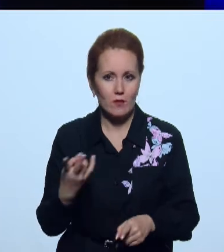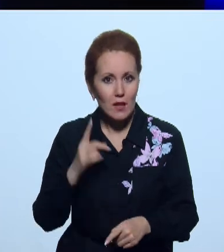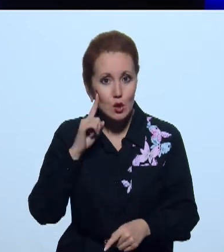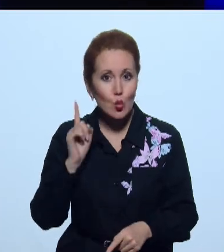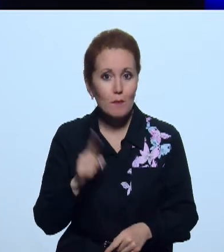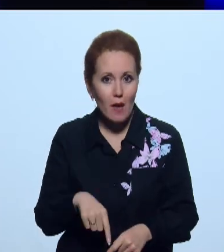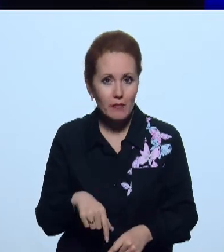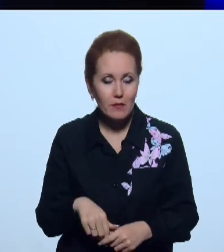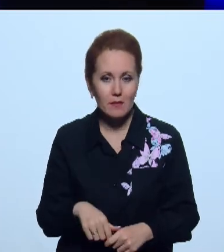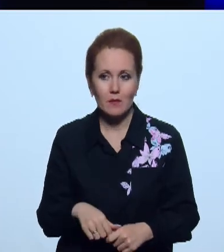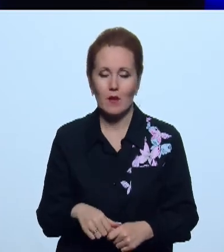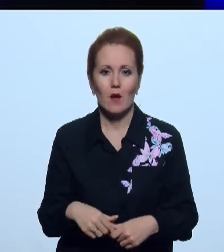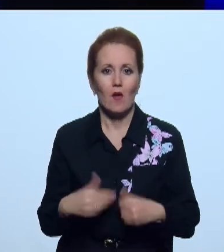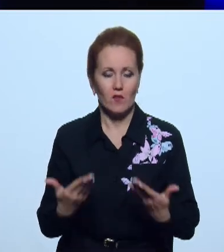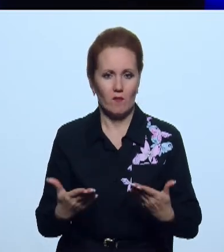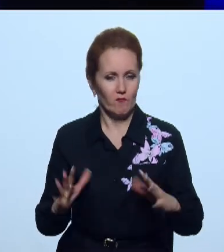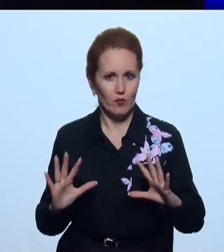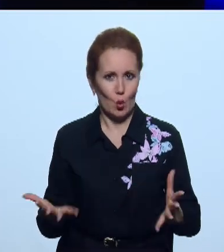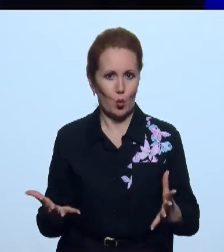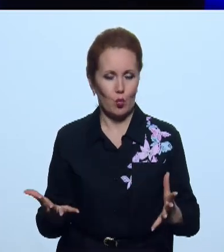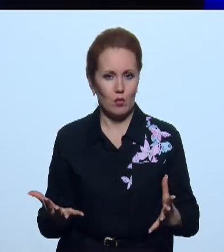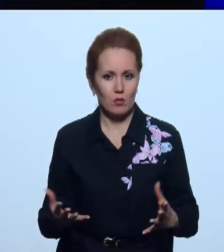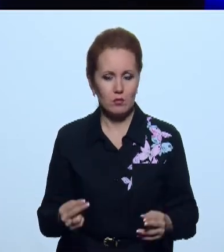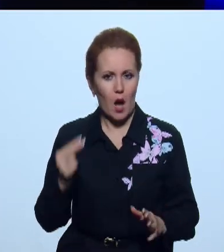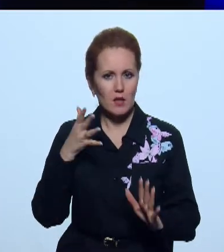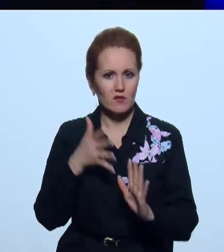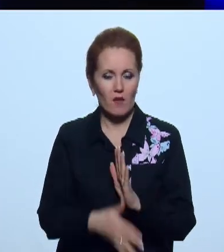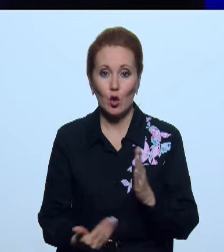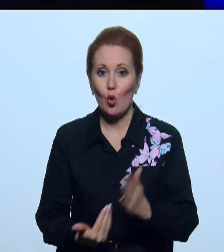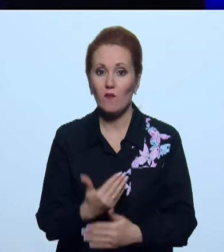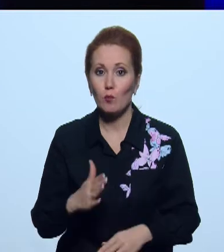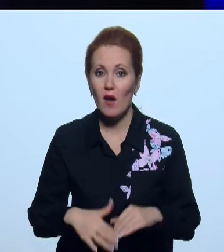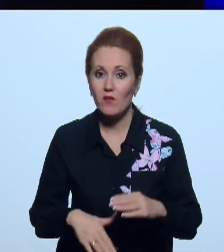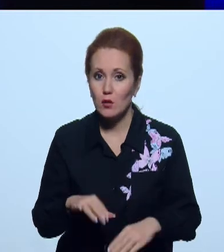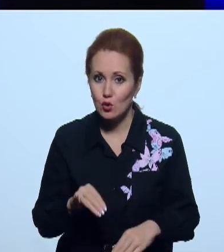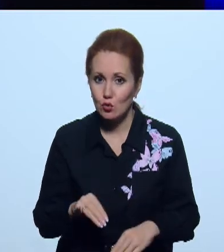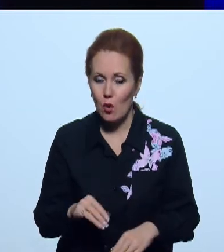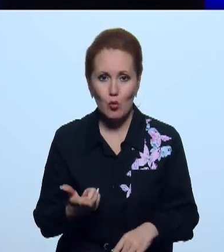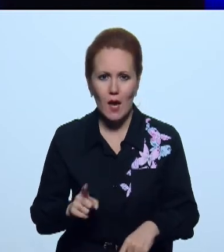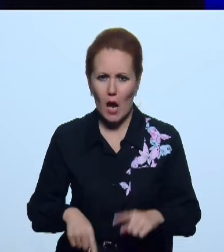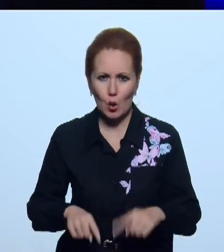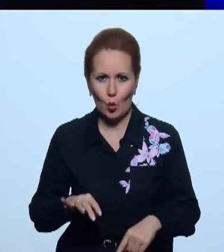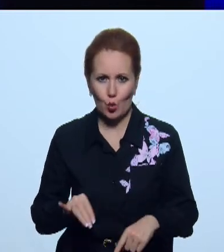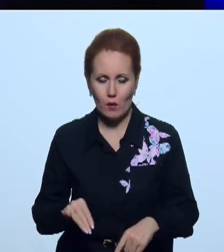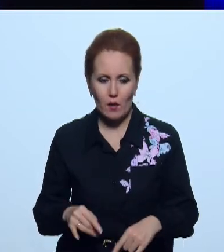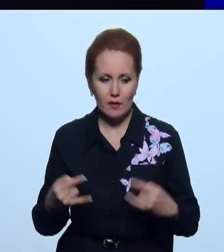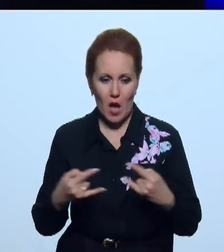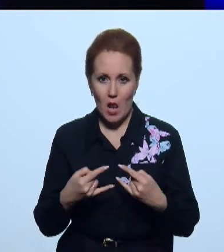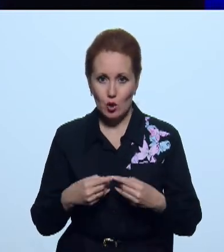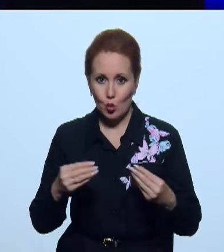суметь. Вы вдруг осваиваете новую профессию, тоже причем редкую, как и тележурналист,